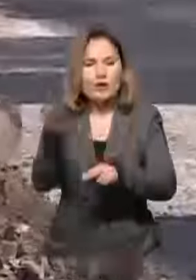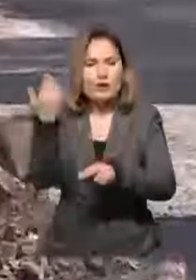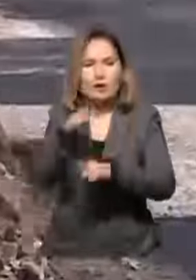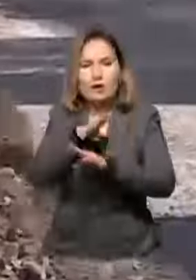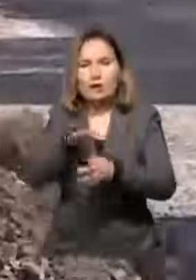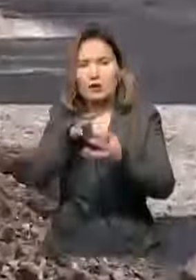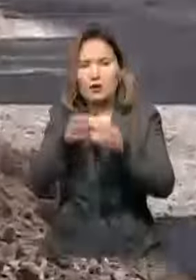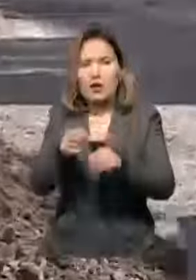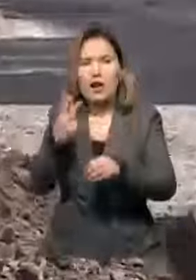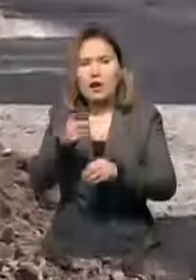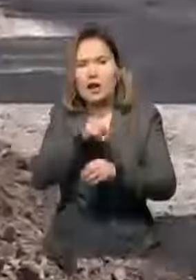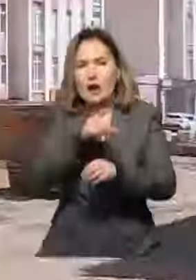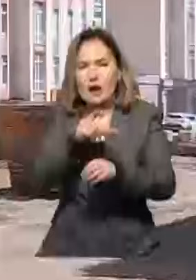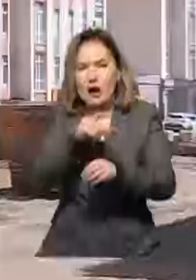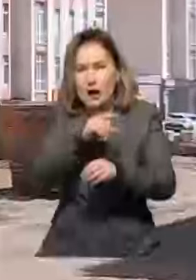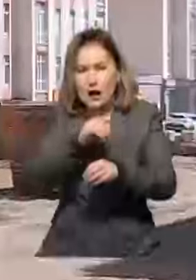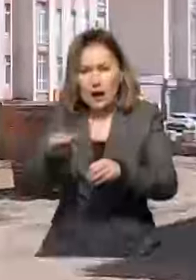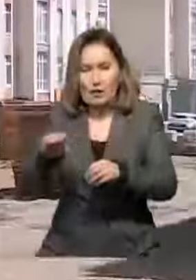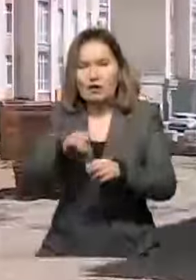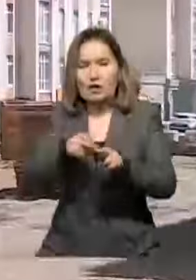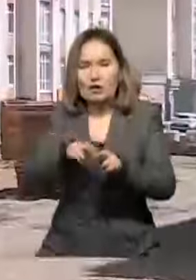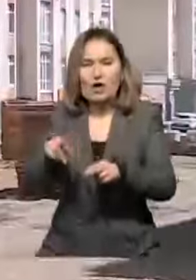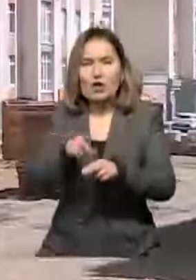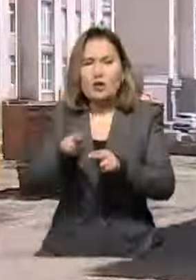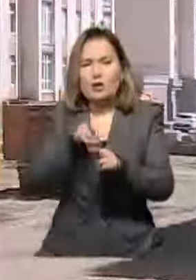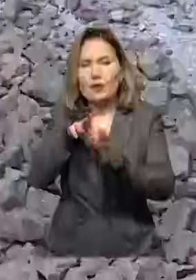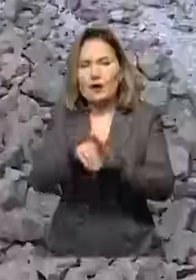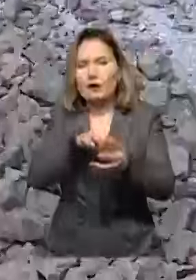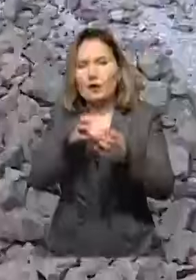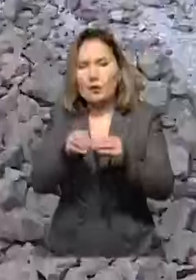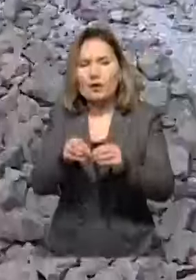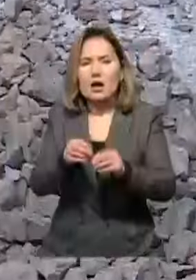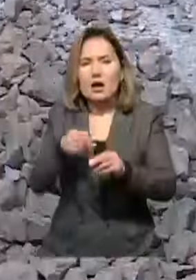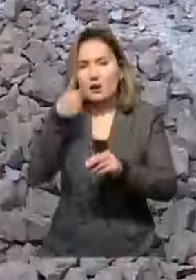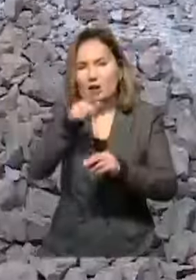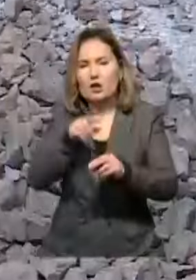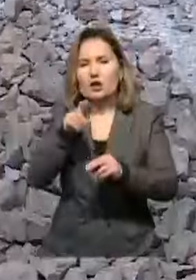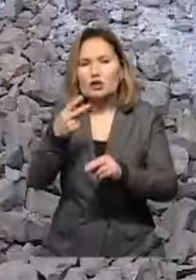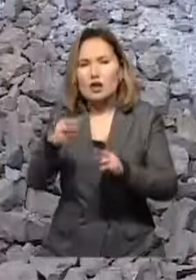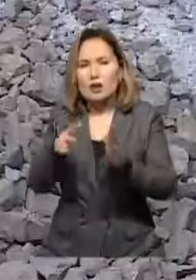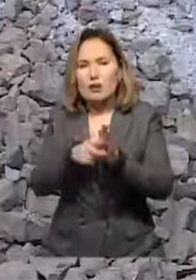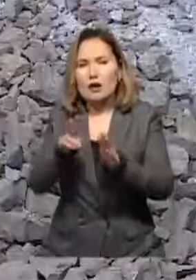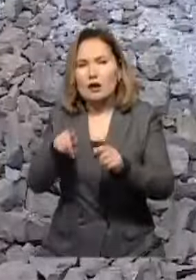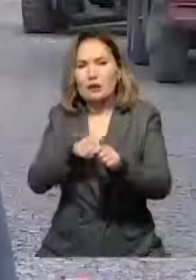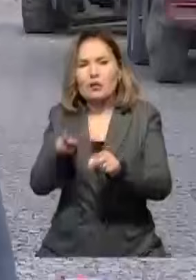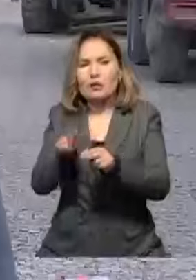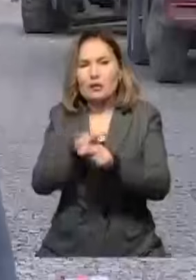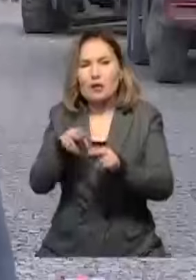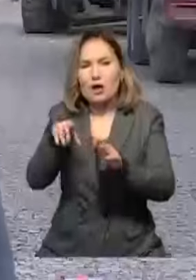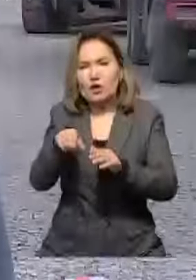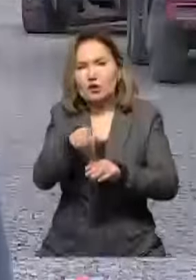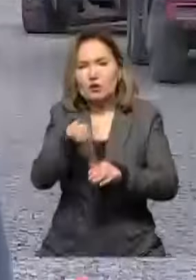болмаған. Мұнда екі қабатты асфальт төселеді. Маңайында су ағары жаяу жүргінші жолы болады. Жалпы биыл қалада 128 шақырым жол жөнделеді.